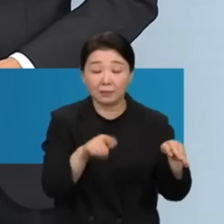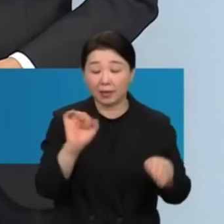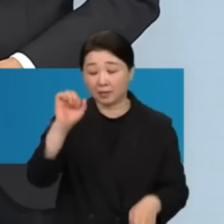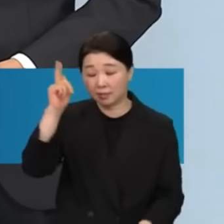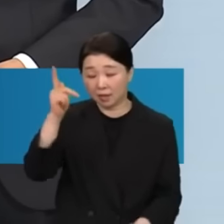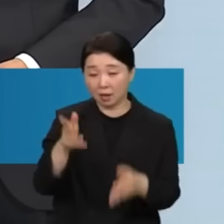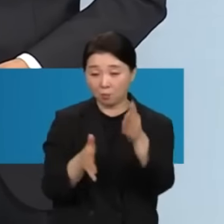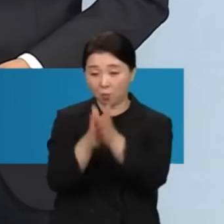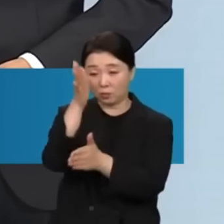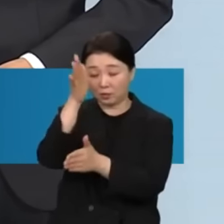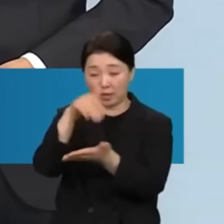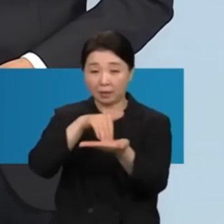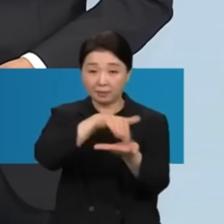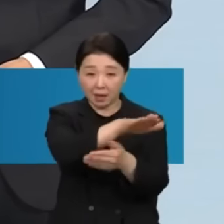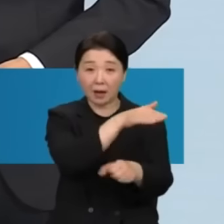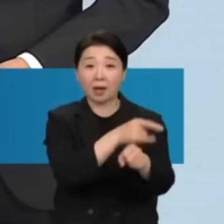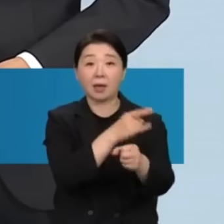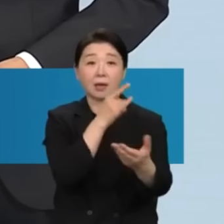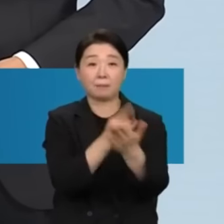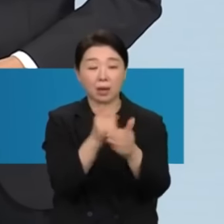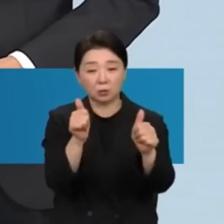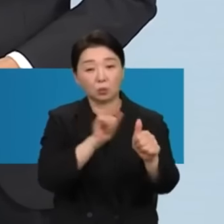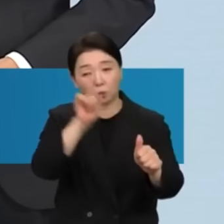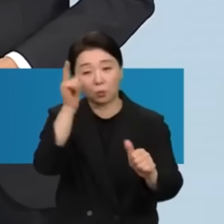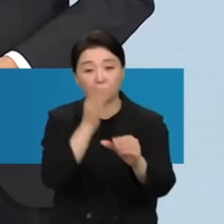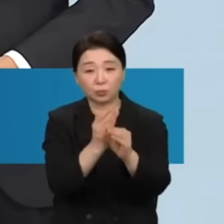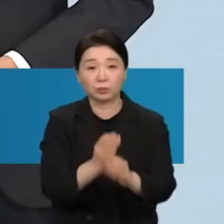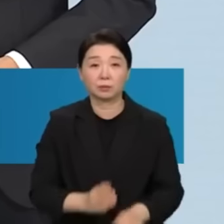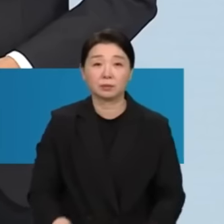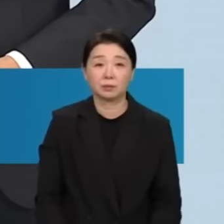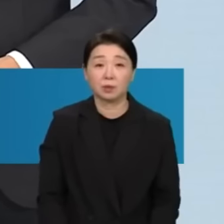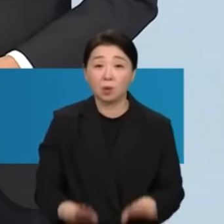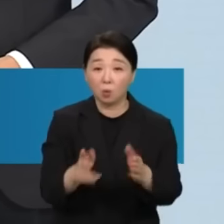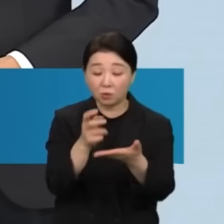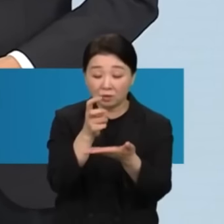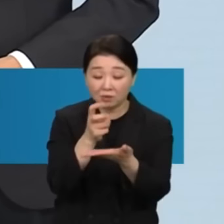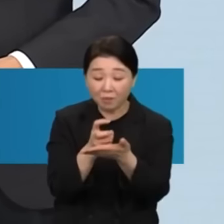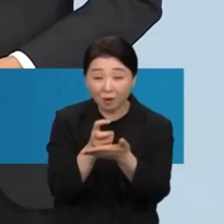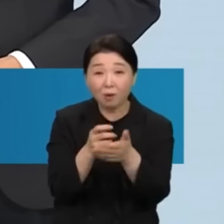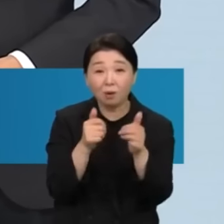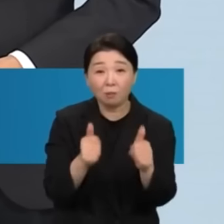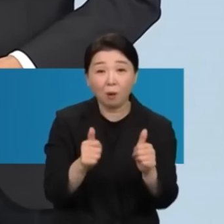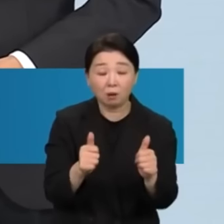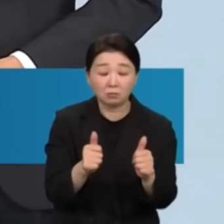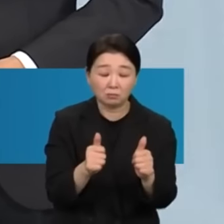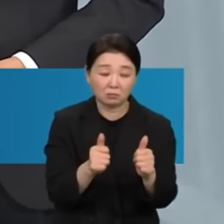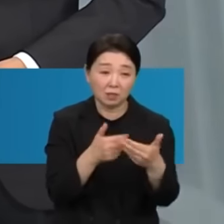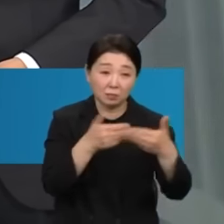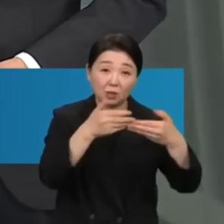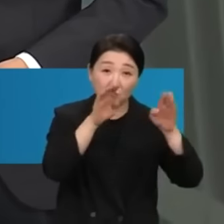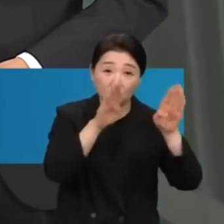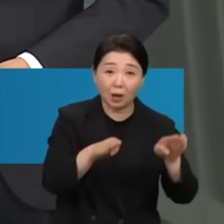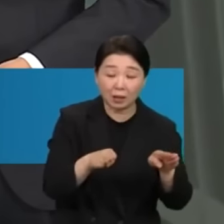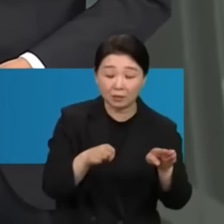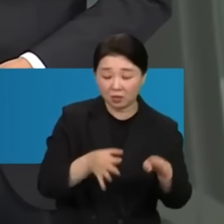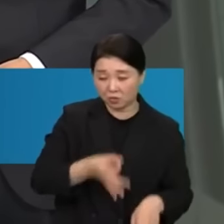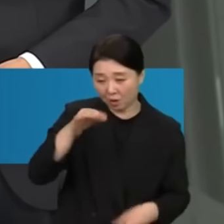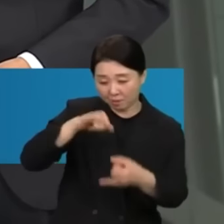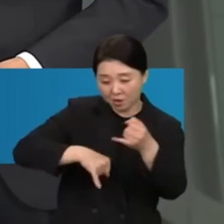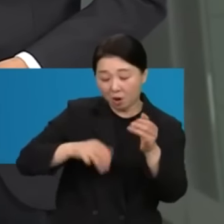건물에서 나가야 할지 말지를 놓고도 소송을 벌여왔습니다. 오늘 법원이 노관장의 미술관이 밀린 임대료 등을